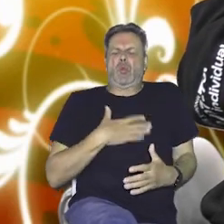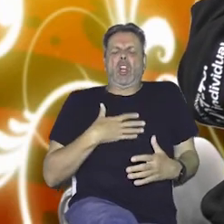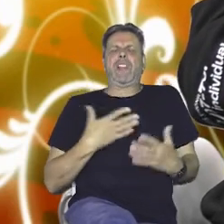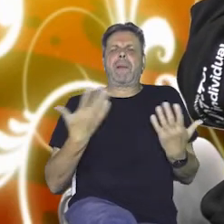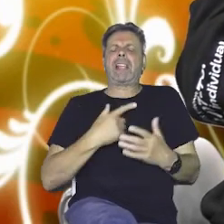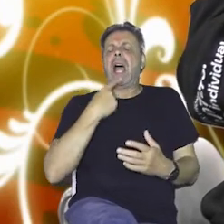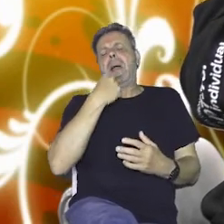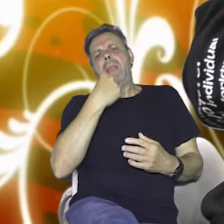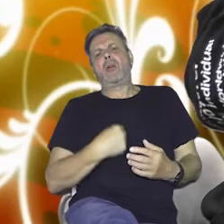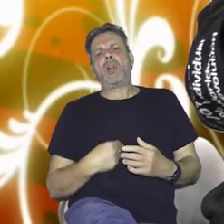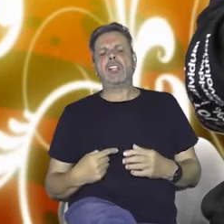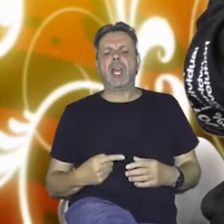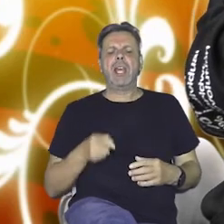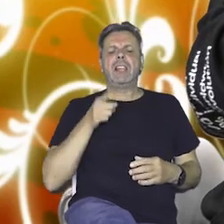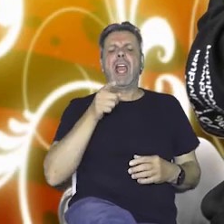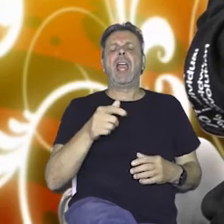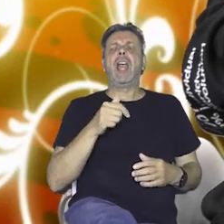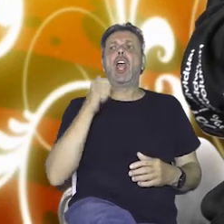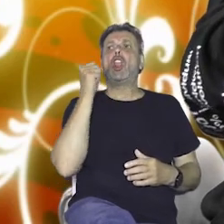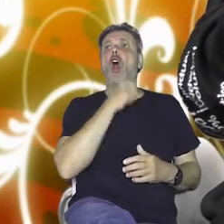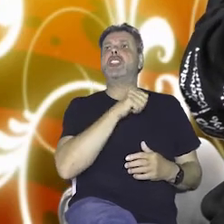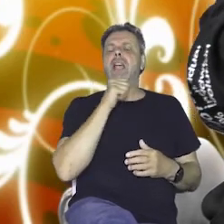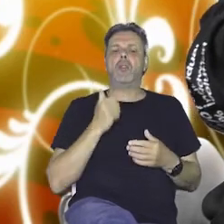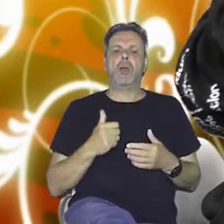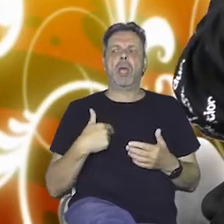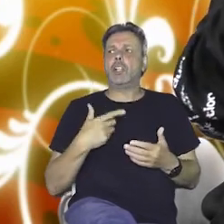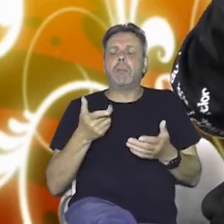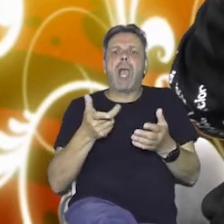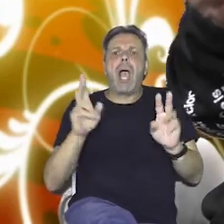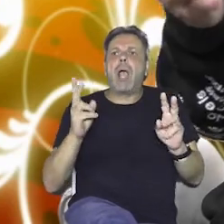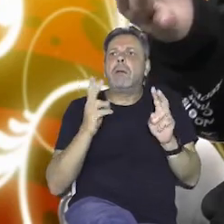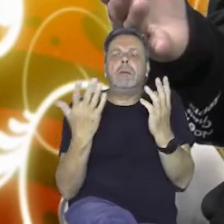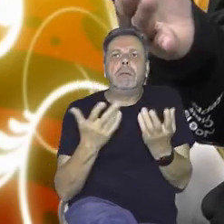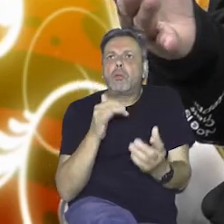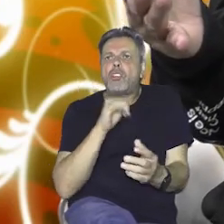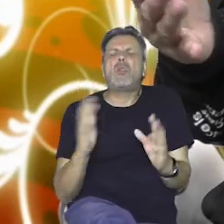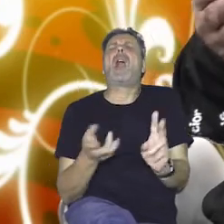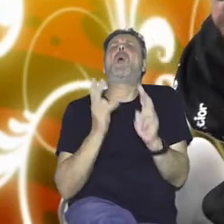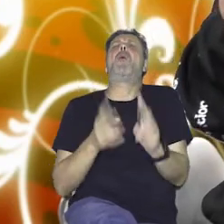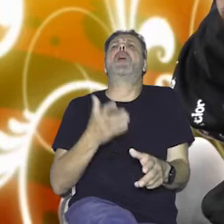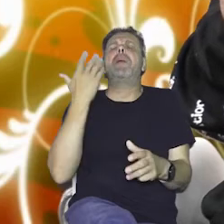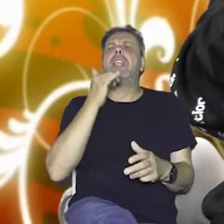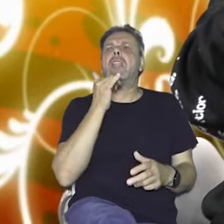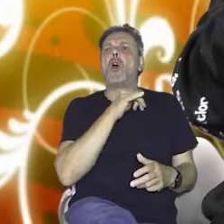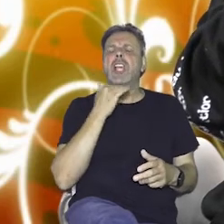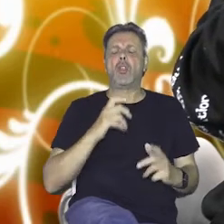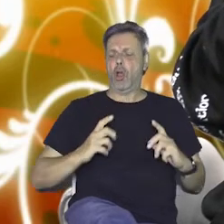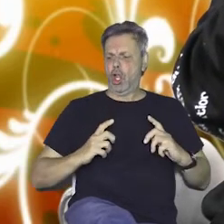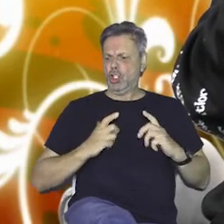netko kaže da mu je dosadno. Ja kažem, kako ti može biti dosadno? Mislim, život je